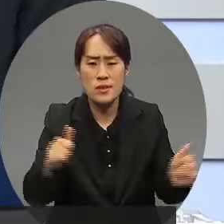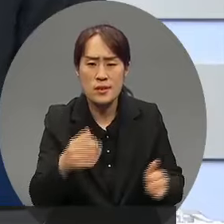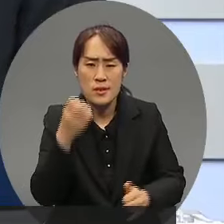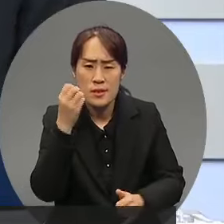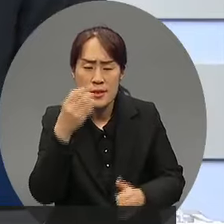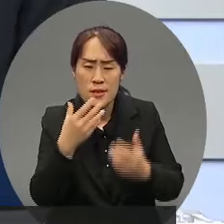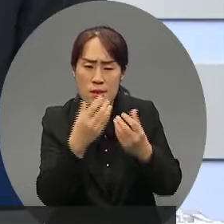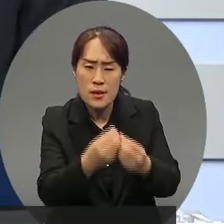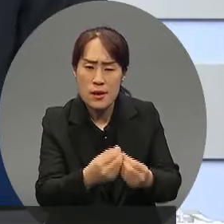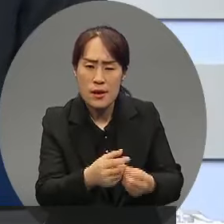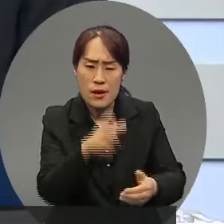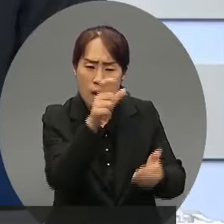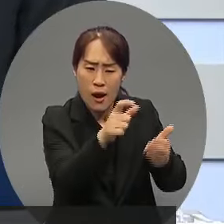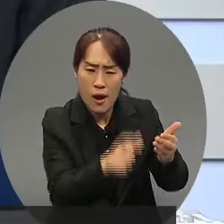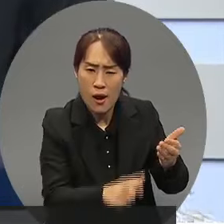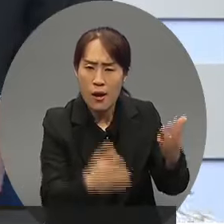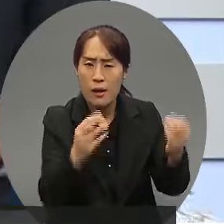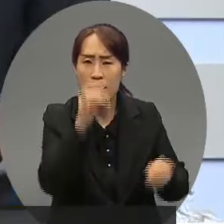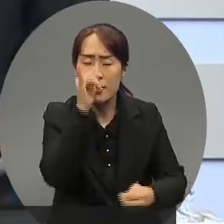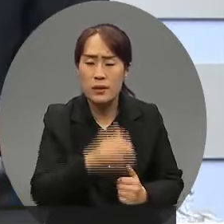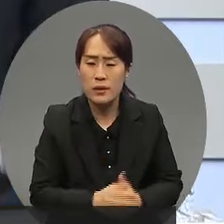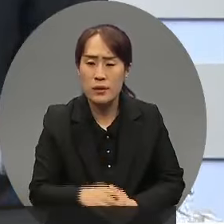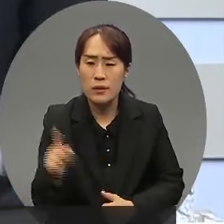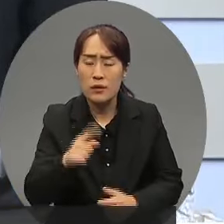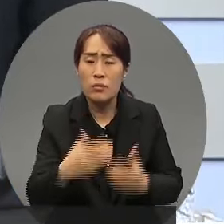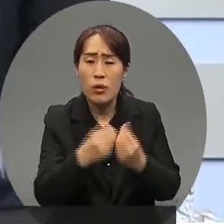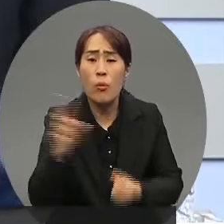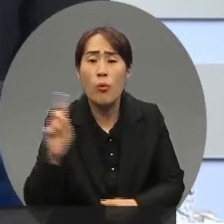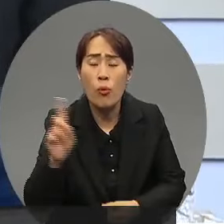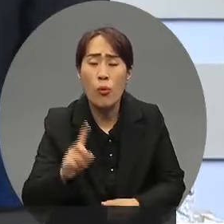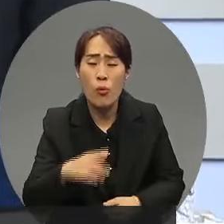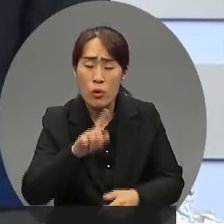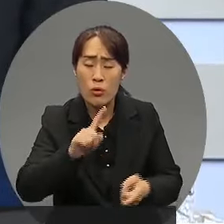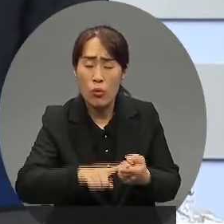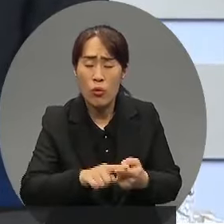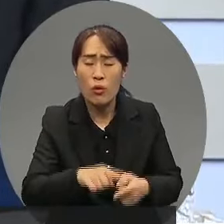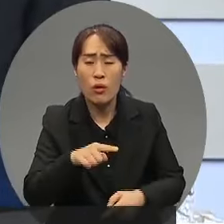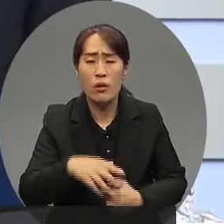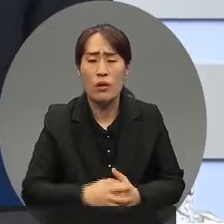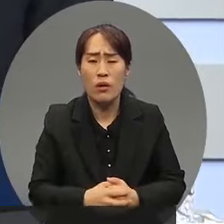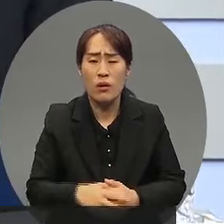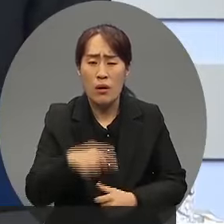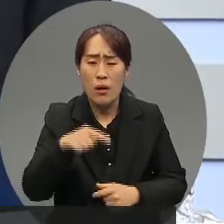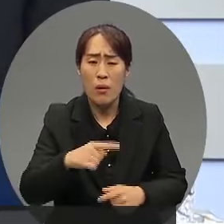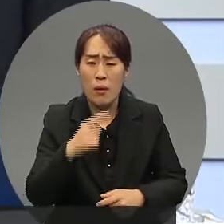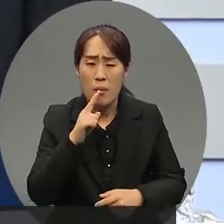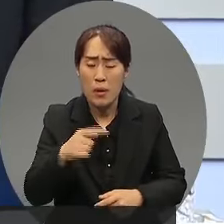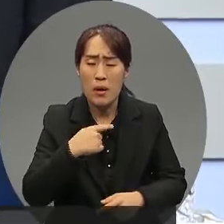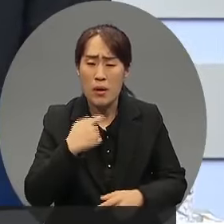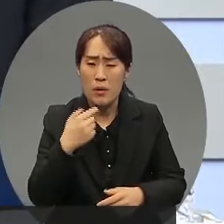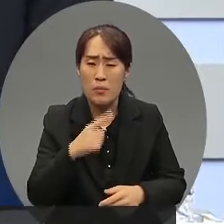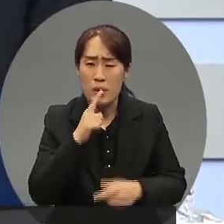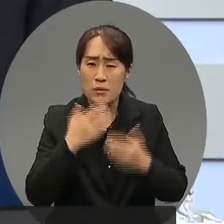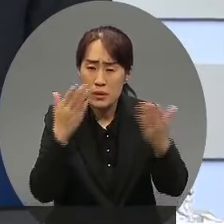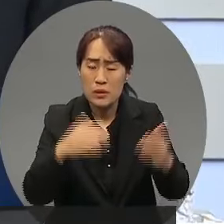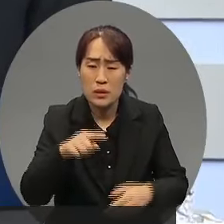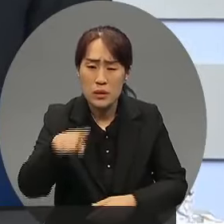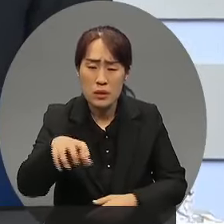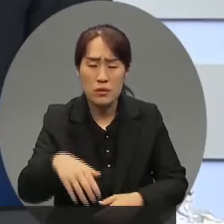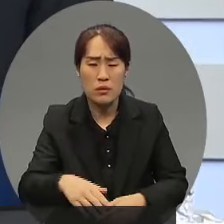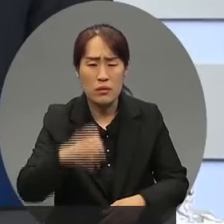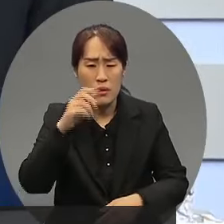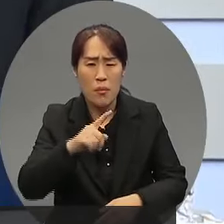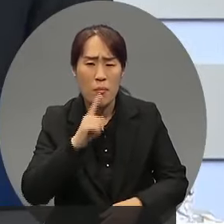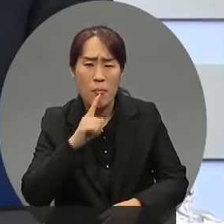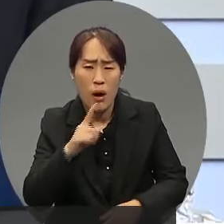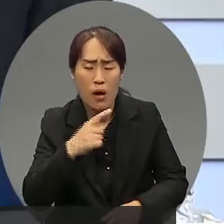내용이여 건 올라와 있습니다 말씀 해주 와 말려달라고 하시니까 제가 말씀드 그런 지역에 무책임한